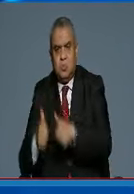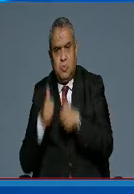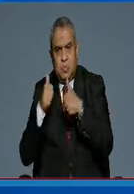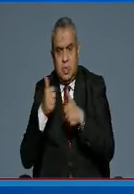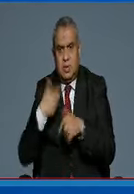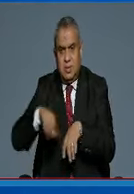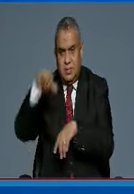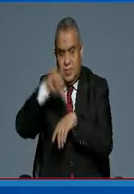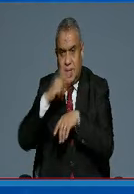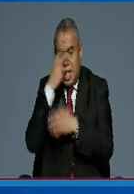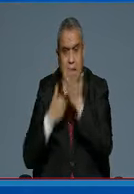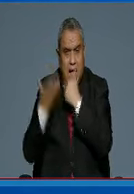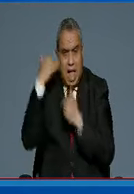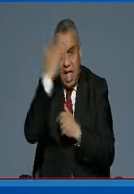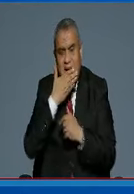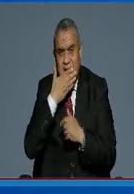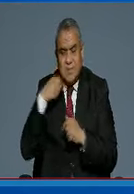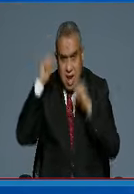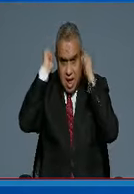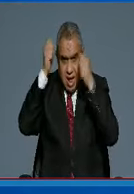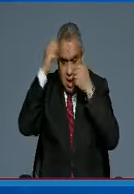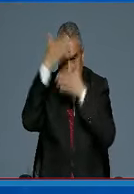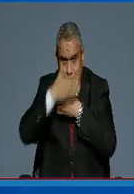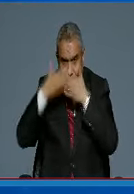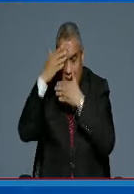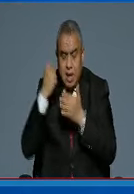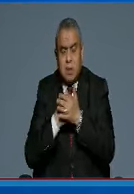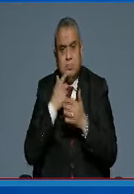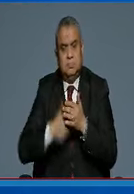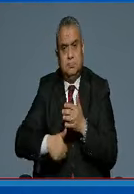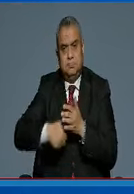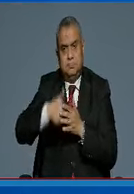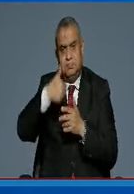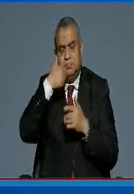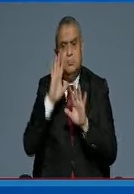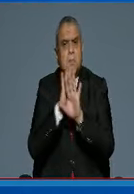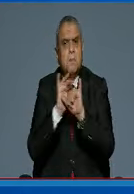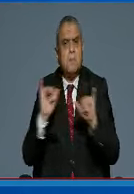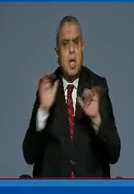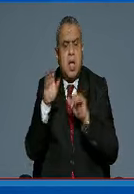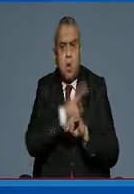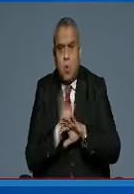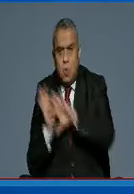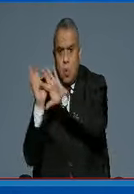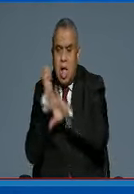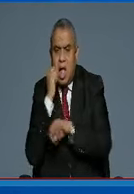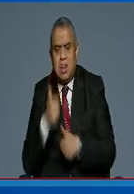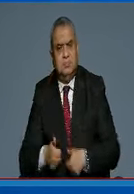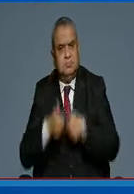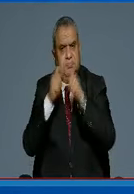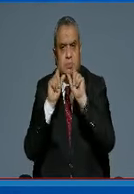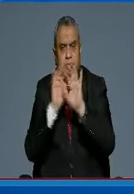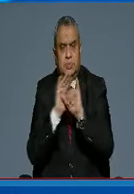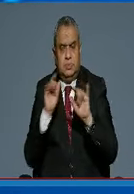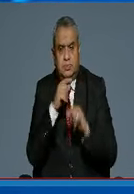ذهاب دوري ابطال افريقيا مواقف صعبه بيتحط فيها مصطفى شوبير ورغم كده بيقدم مستوى رائع وكبير